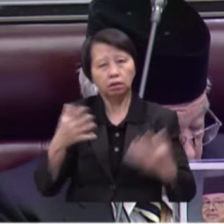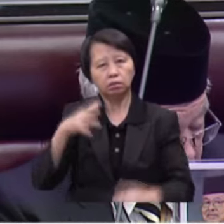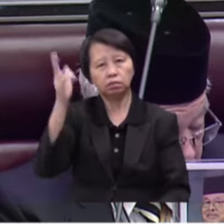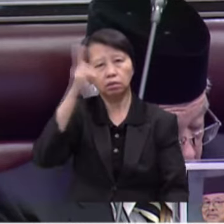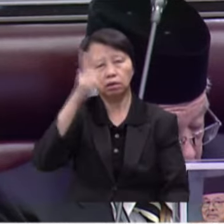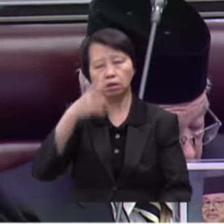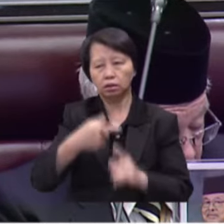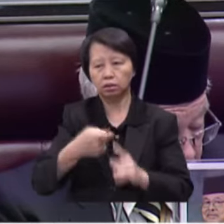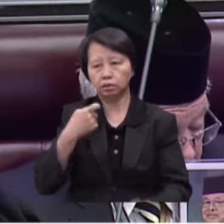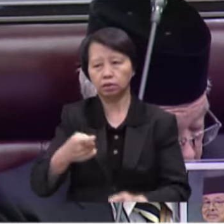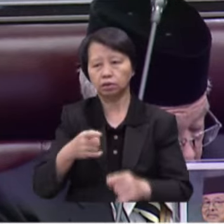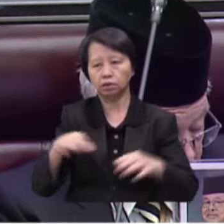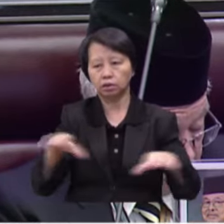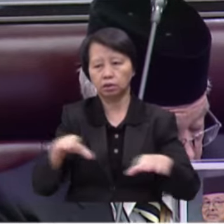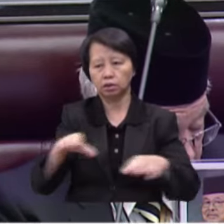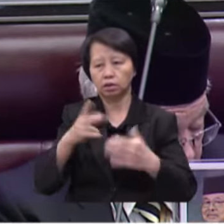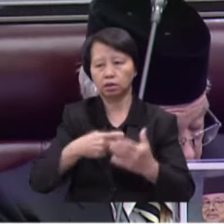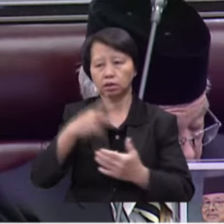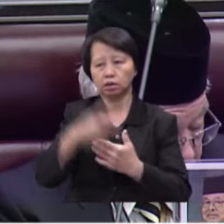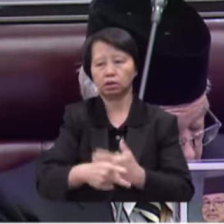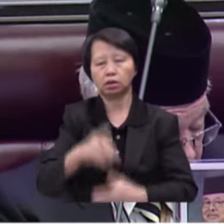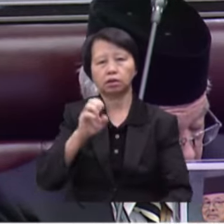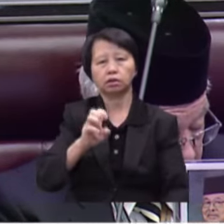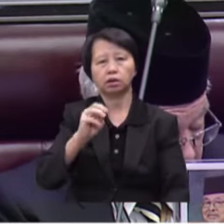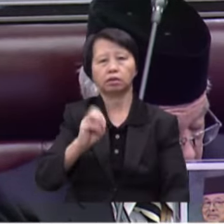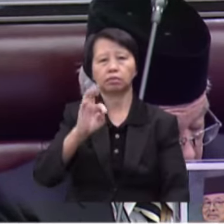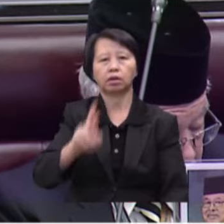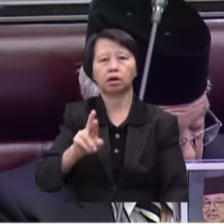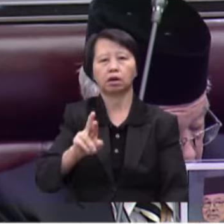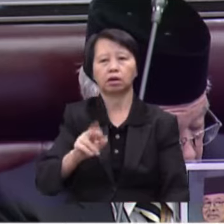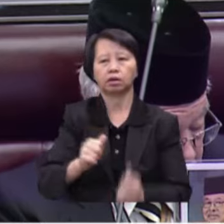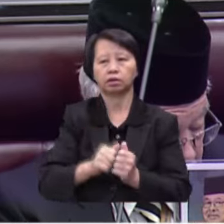daripada melaksanakan program Myanmar